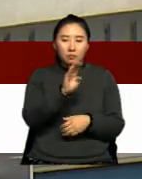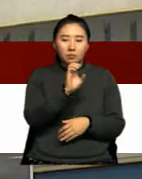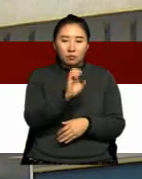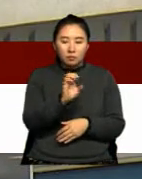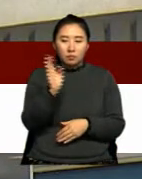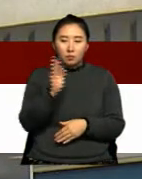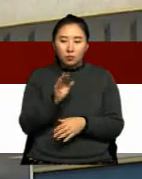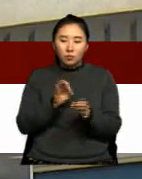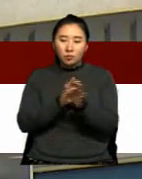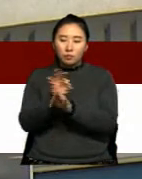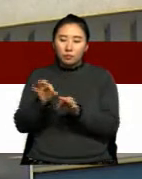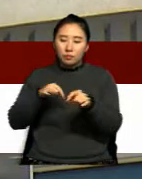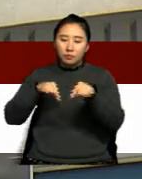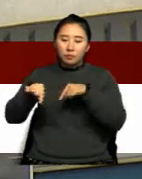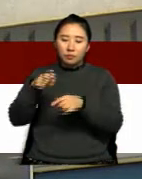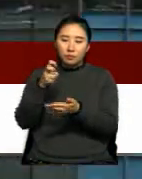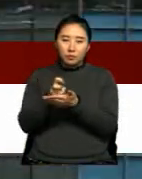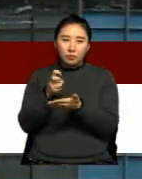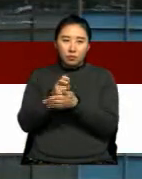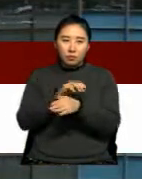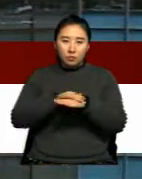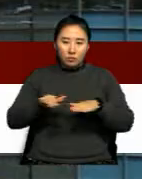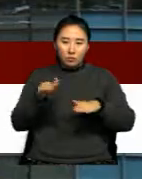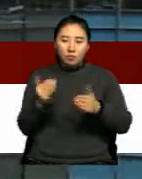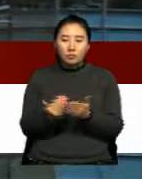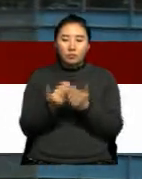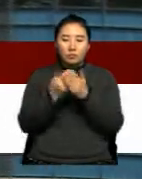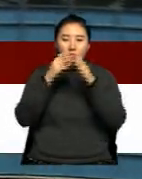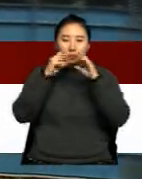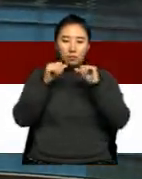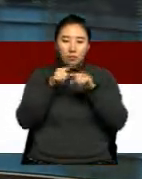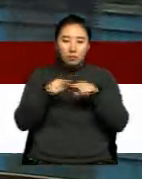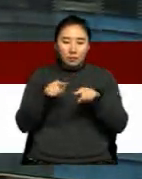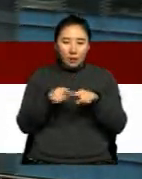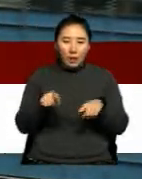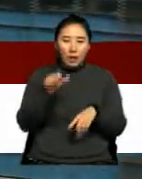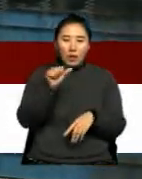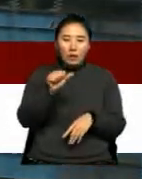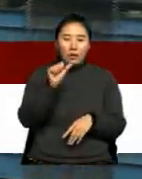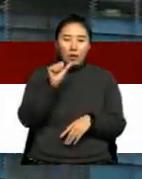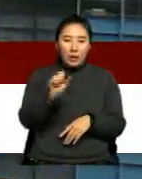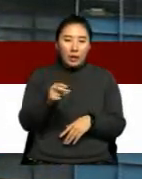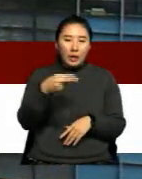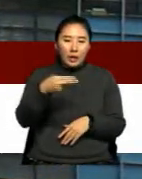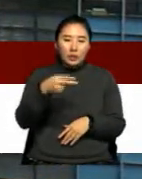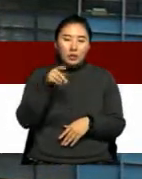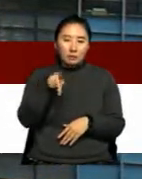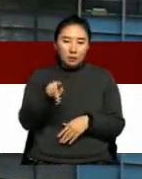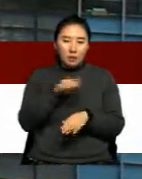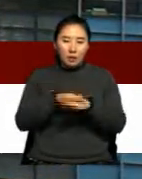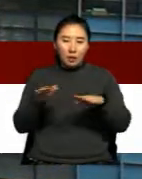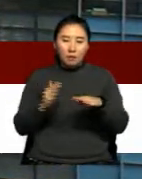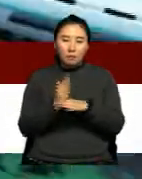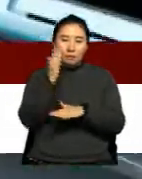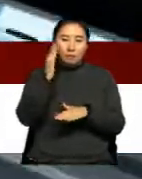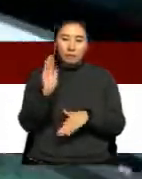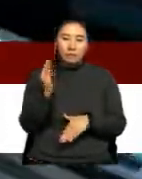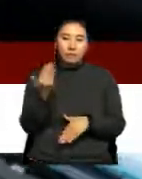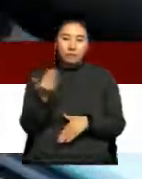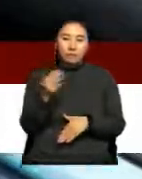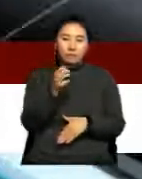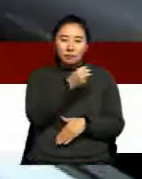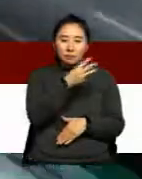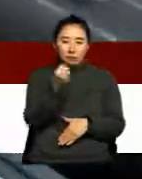경제성 정책 썽 균형 발전 등을 종합 평가하는 a hp 가 기준을 넘어 씁니다 서울